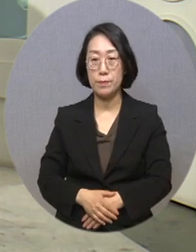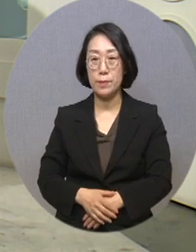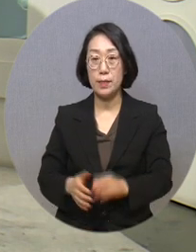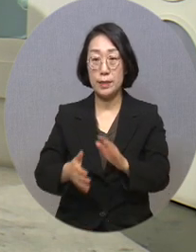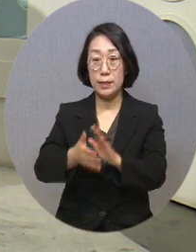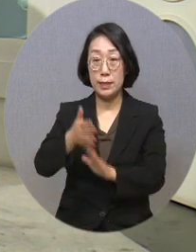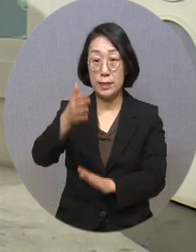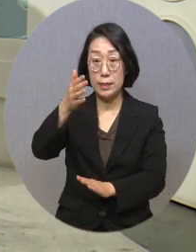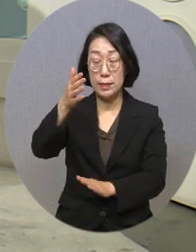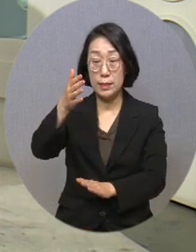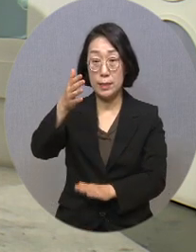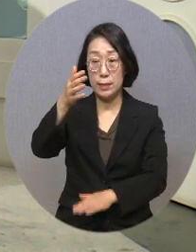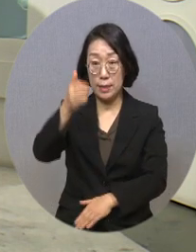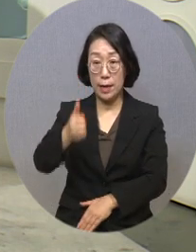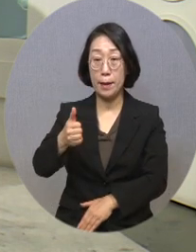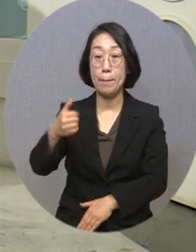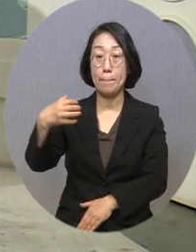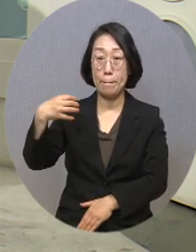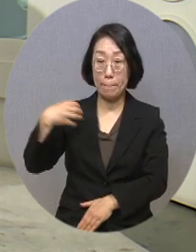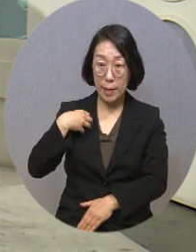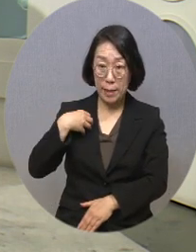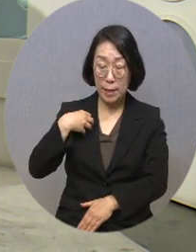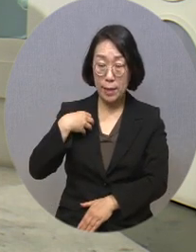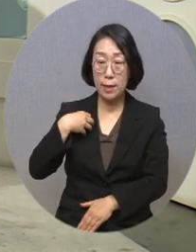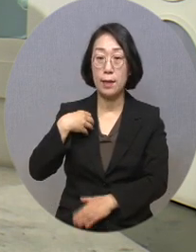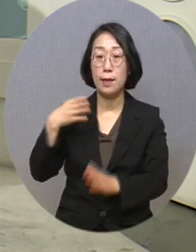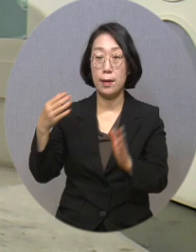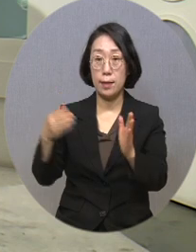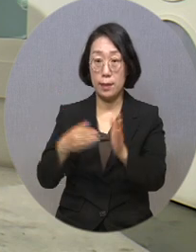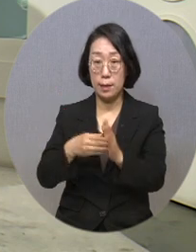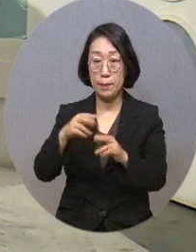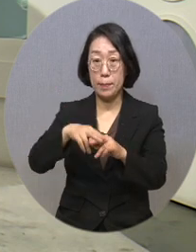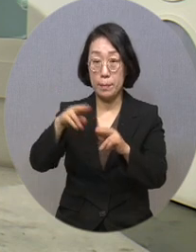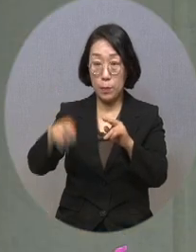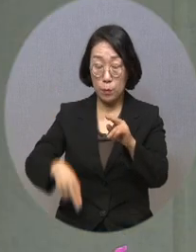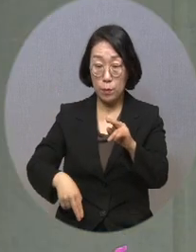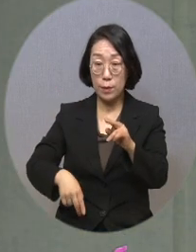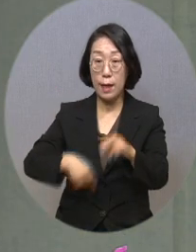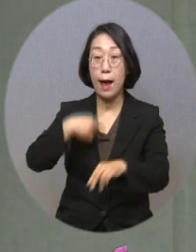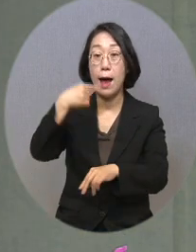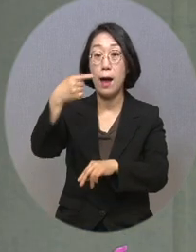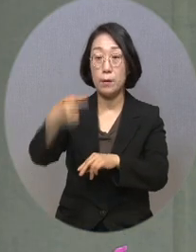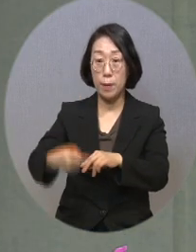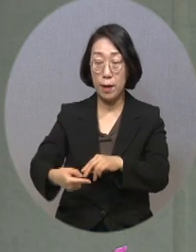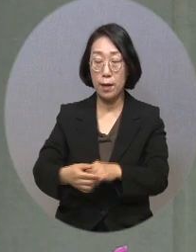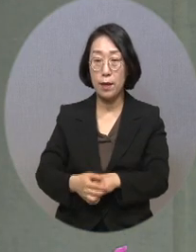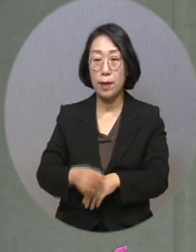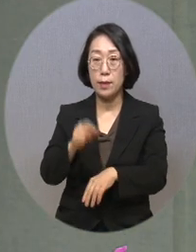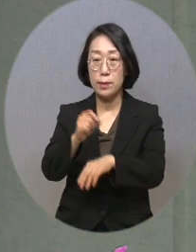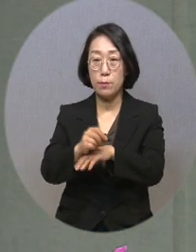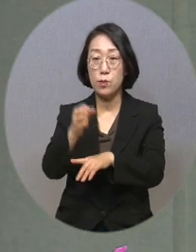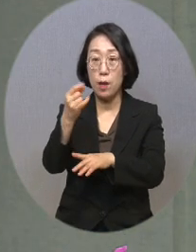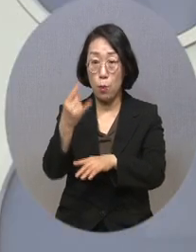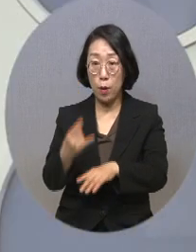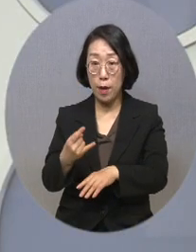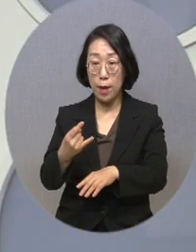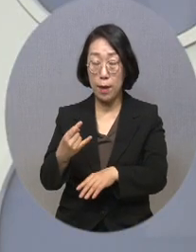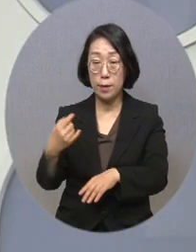시장을 끝내시고 네. 세무사. 예, 그렇습니다. 그럼 그 전에는 어디